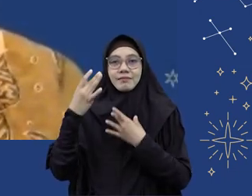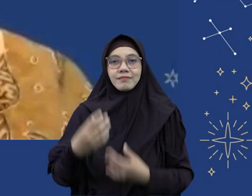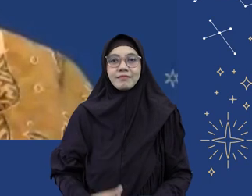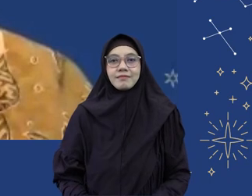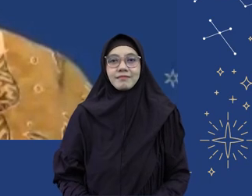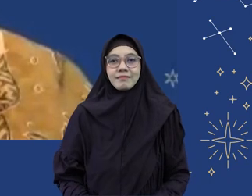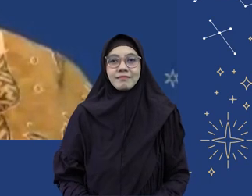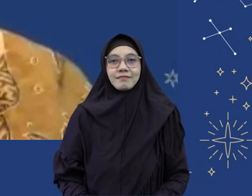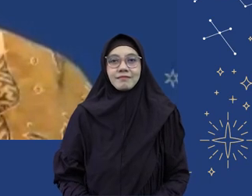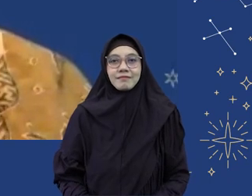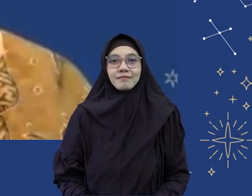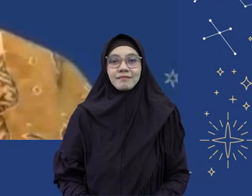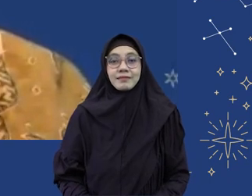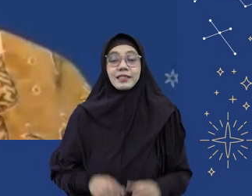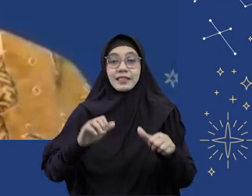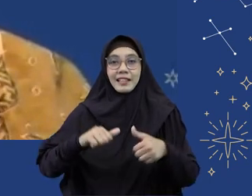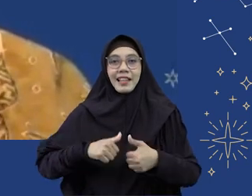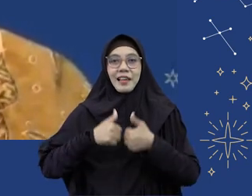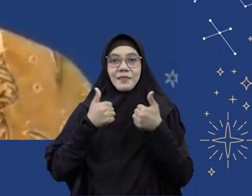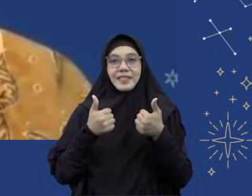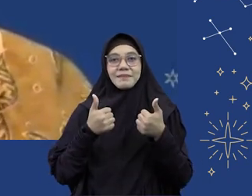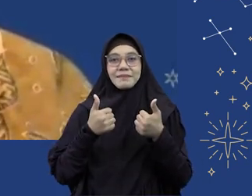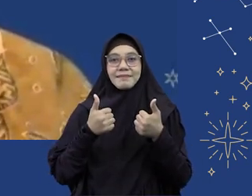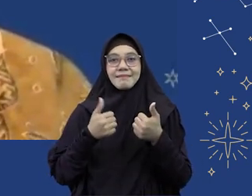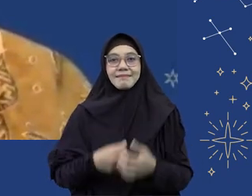Saya mengucapkan selamat atas